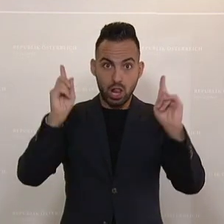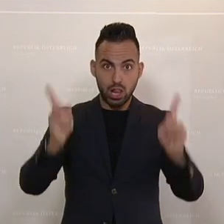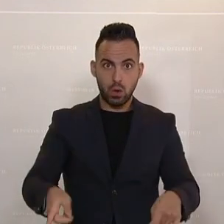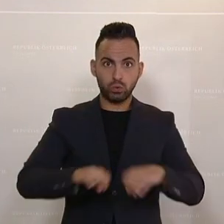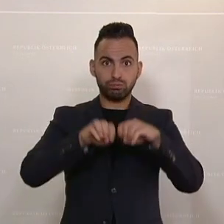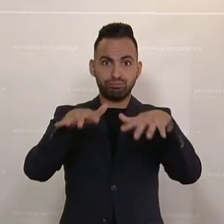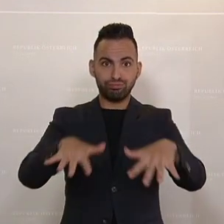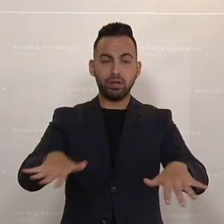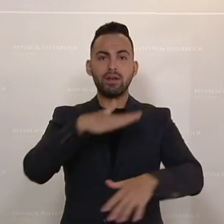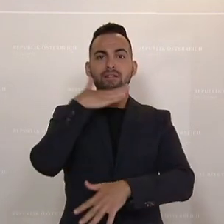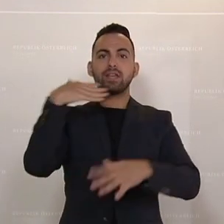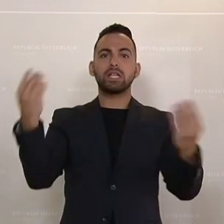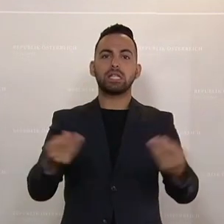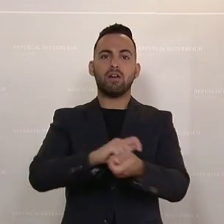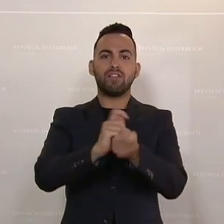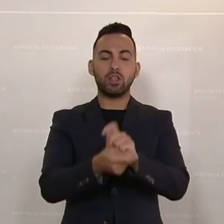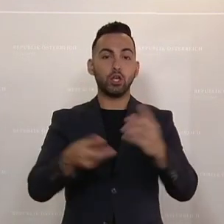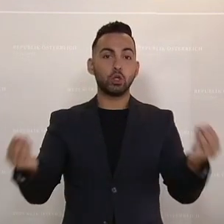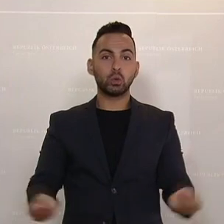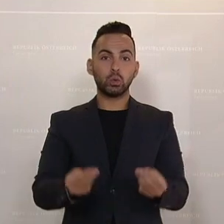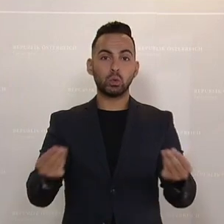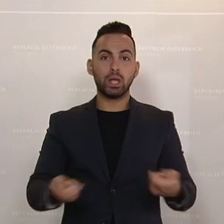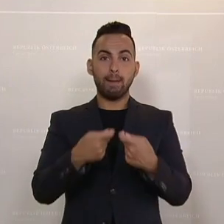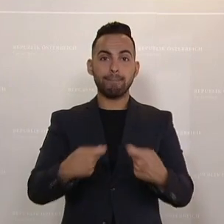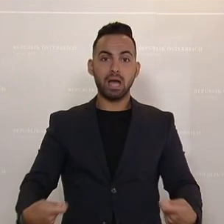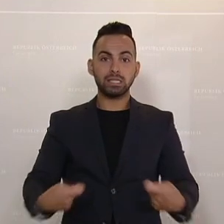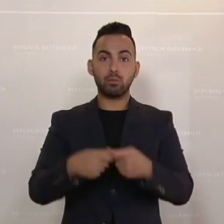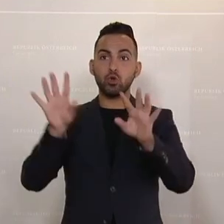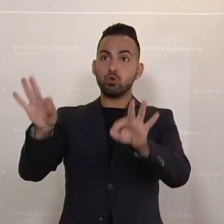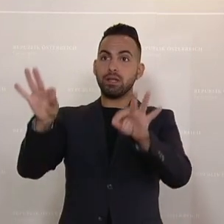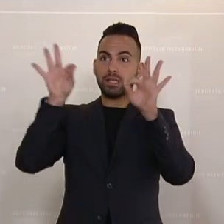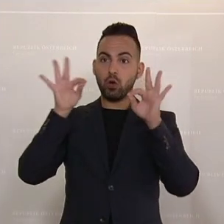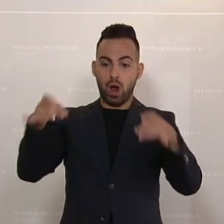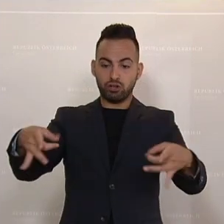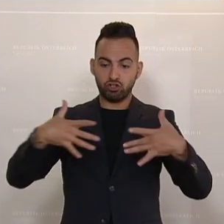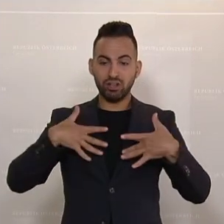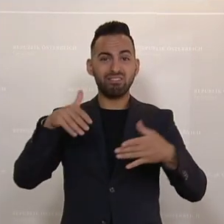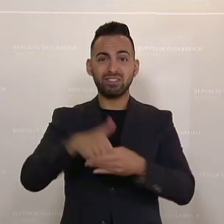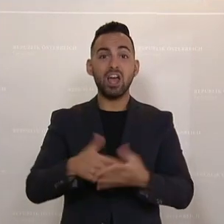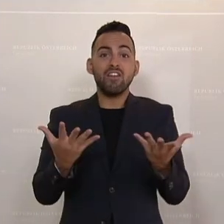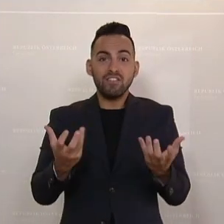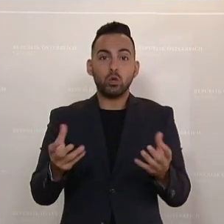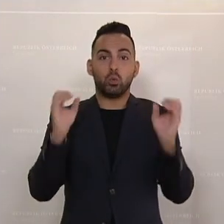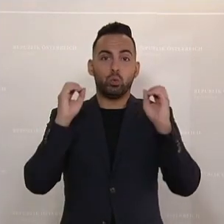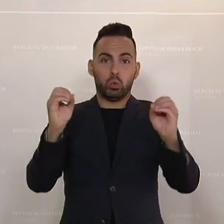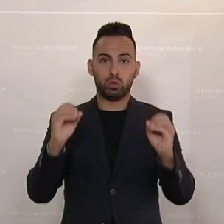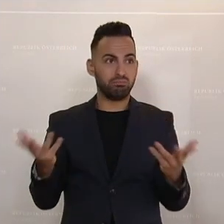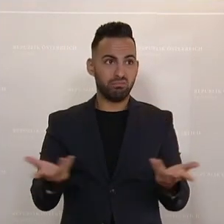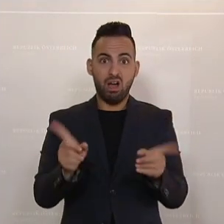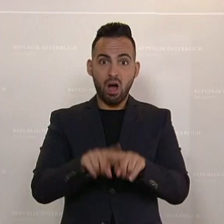zeigt, dass sie die Maßnahmen zum Schutz vor Übertragung und Ansteckung, dass die praktisch wirkungslos sind, dass gleichzeitig